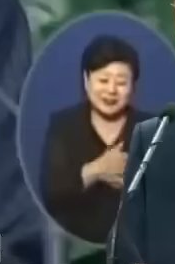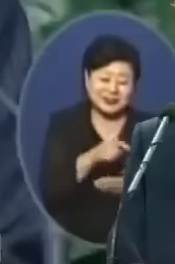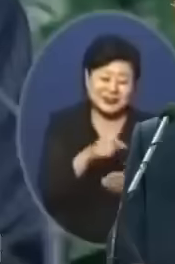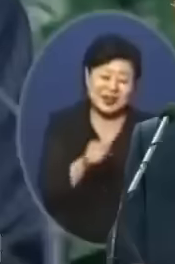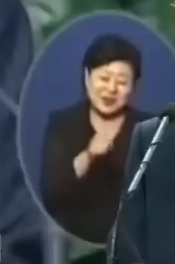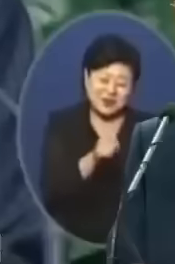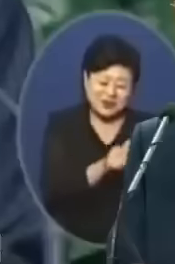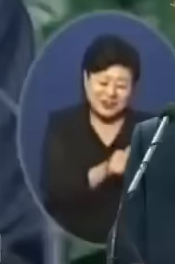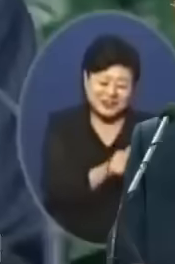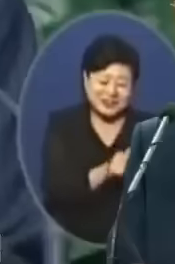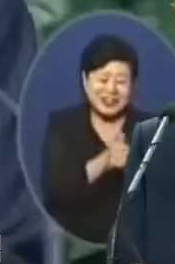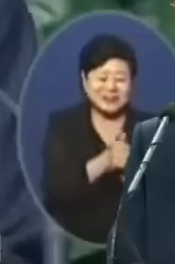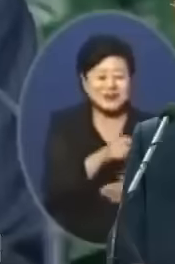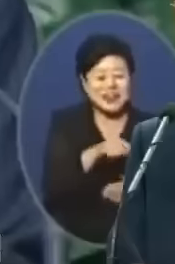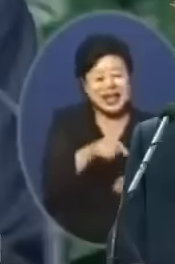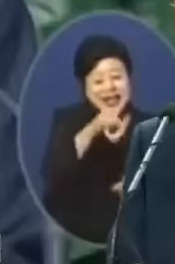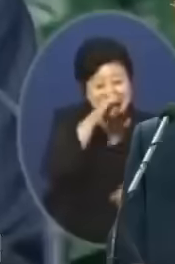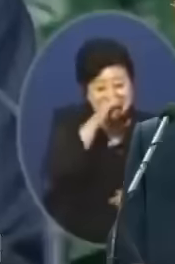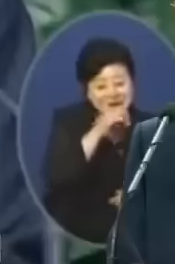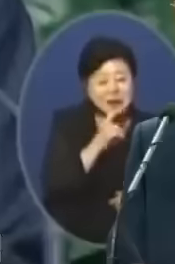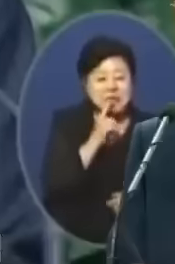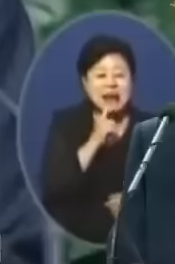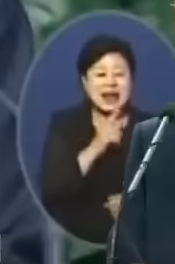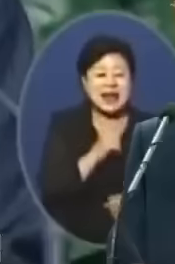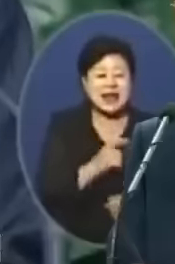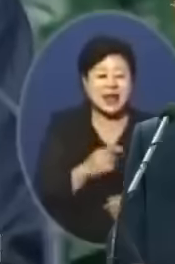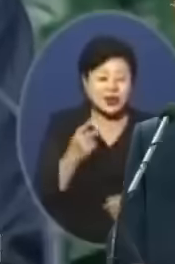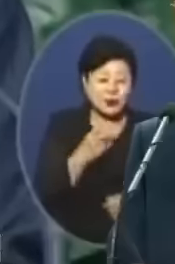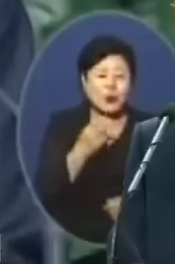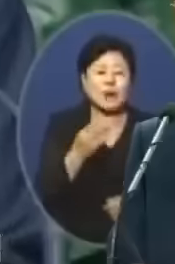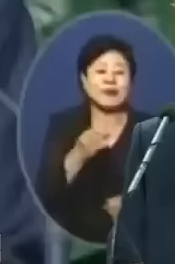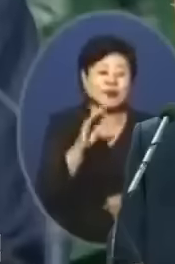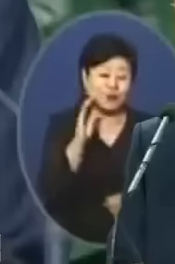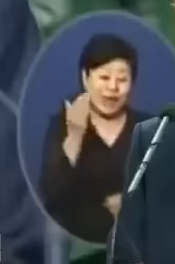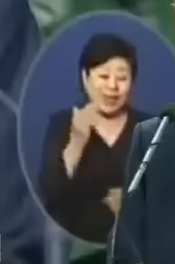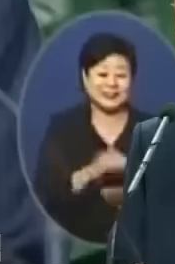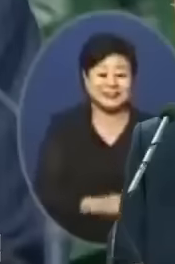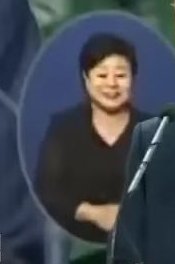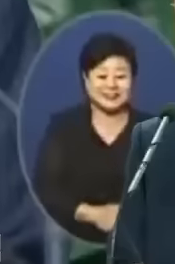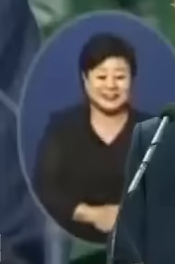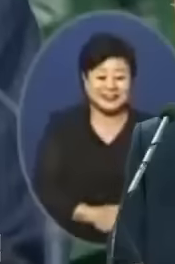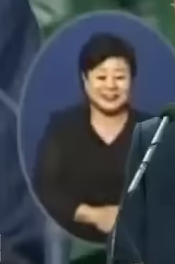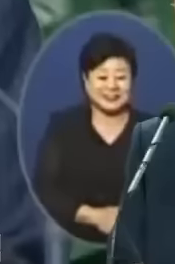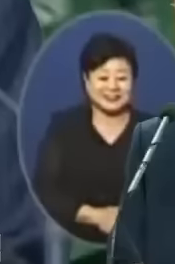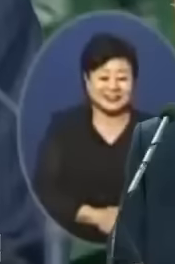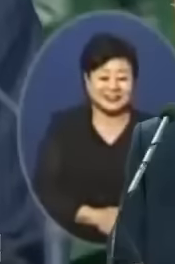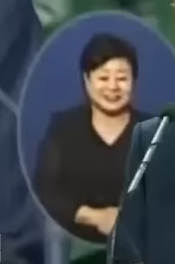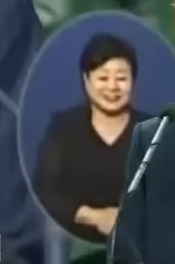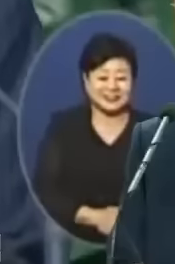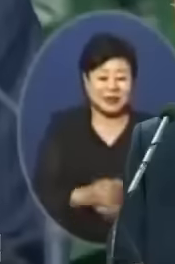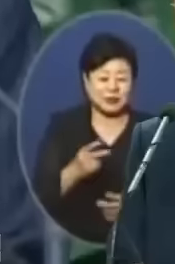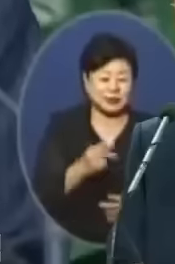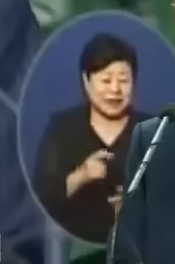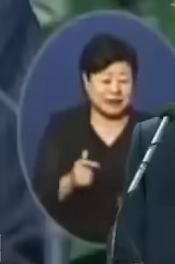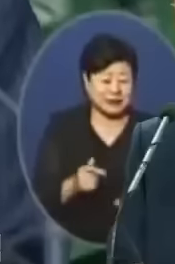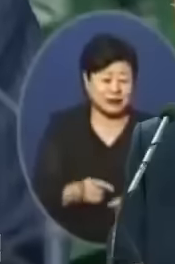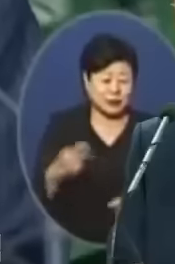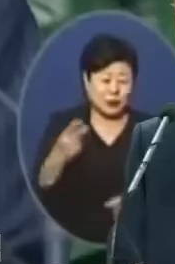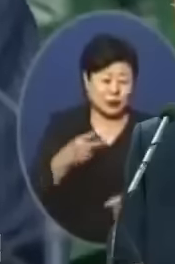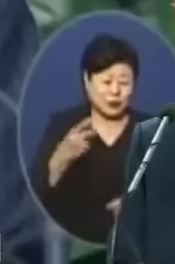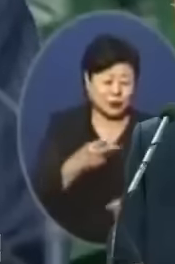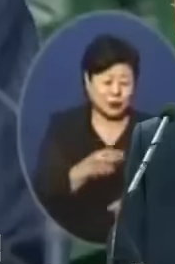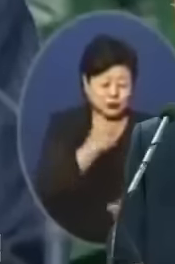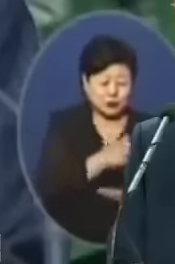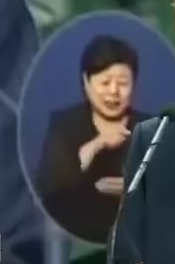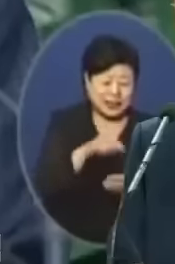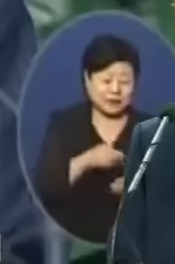안에 붙어있습니다, 주님이 내 안에 있습니다, 그렇게 말을 자꾸 함이 붙어있는 것입니다. 한두 번 말하지 마시고 나는